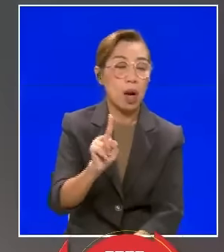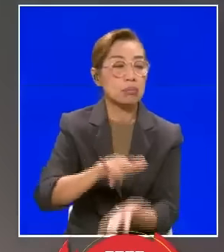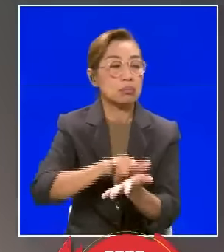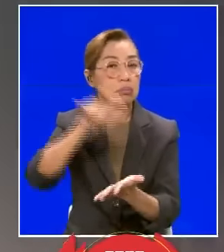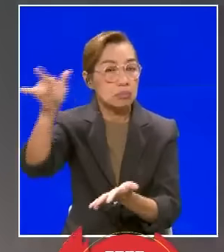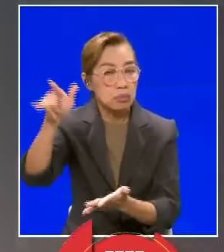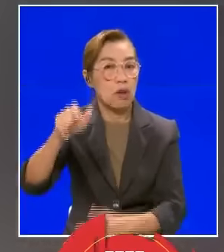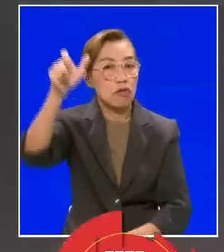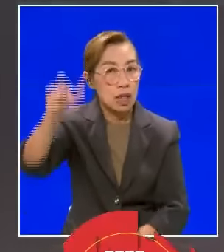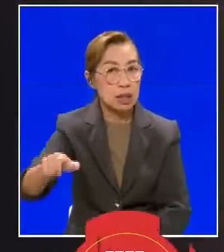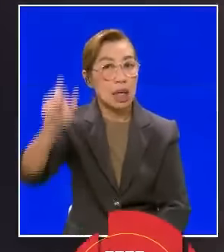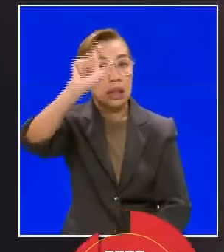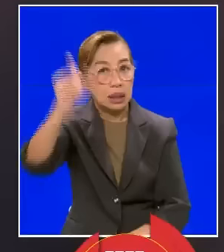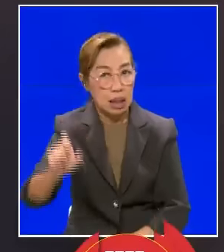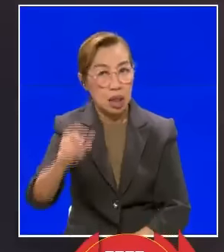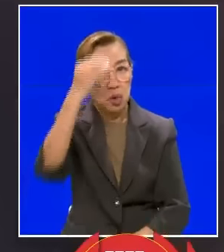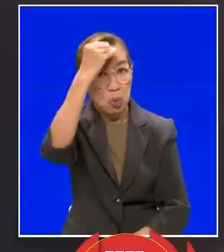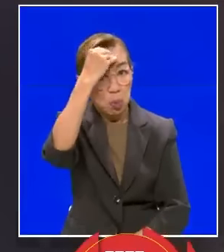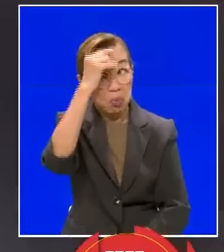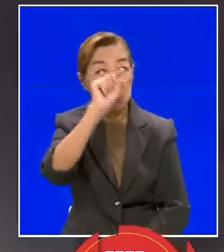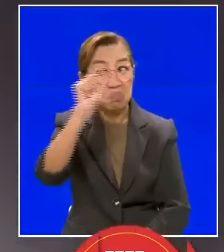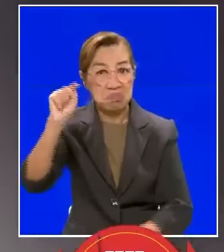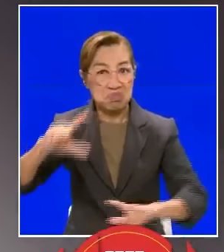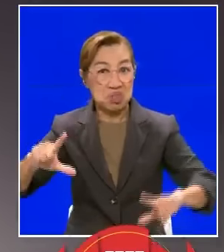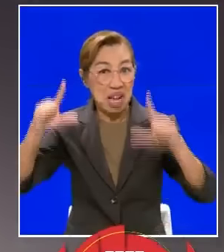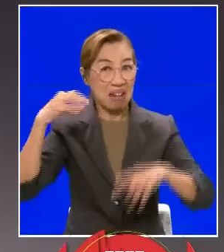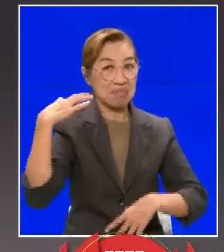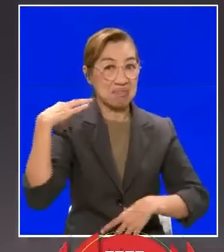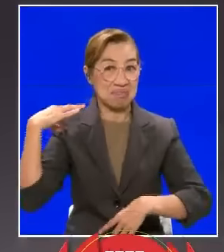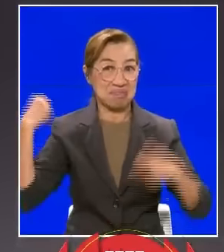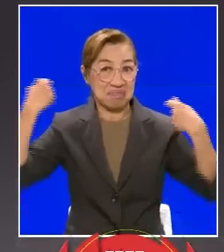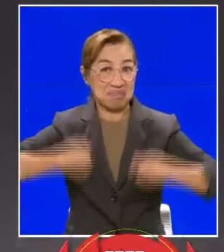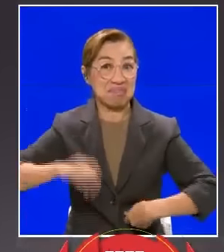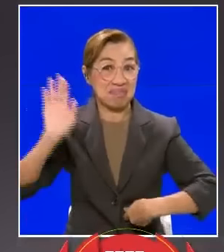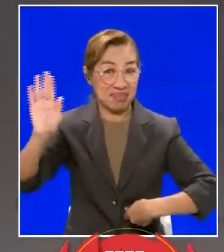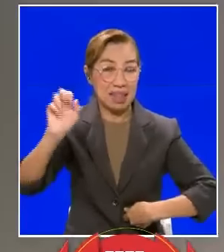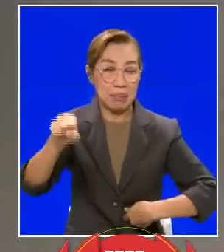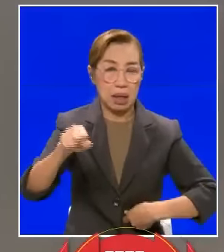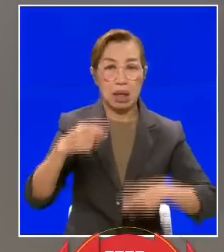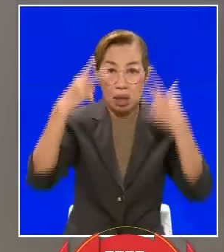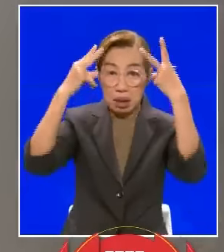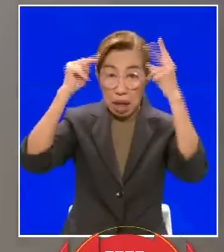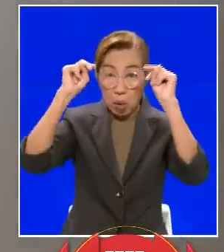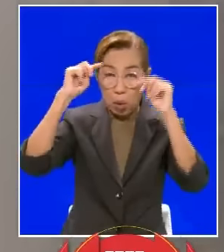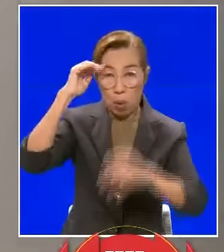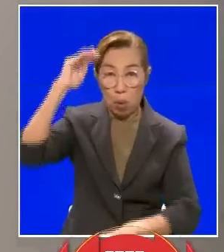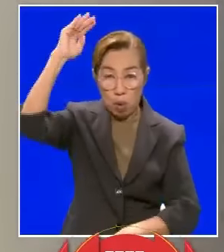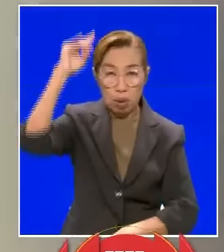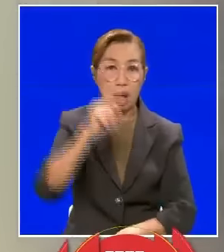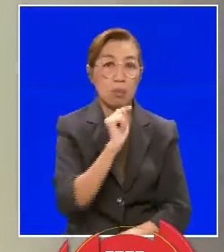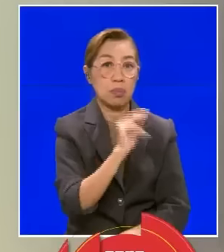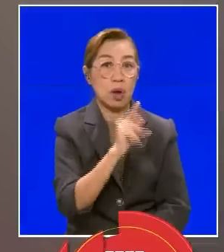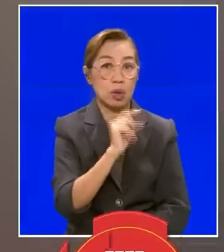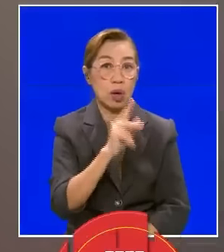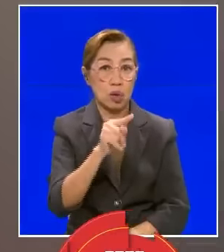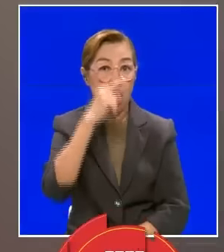ไปญี่ปุ่นนี่ก็ว่าไปนี่ก็เมืองแฟชั่นทั้งนั้นเลยนะท่านนายกเศรษฐาครับเชิญผู้ว่าการท่องเที่ยวแห่งประเทศไทยมาคุยหน่อยหลาย